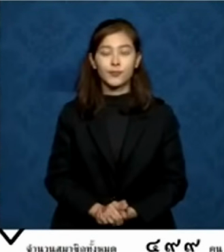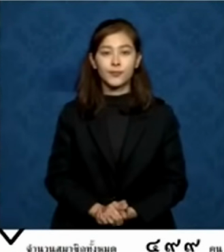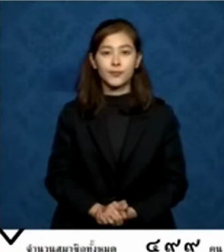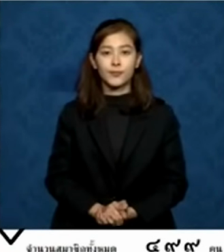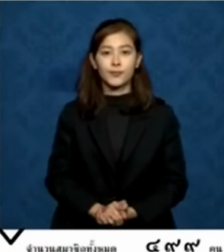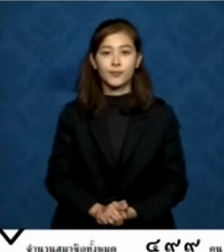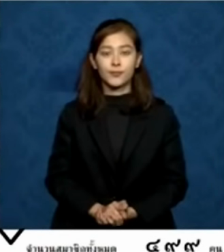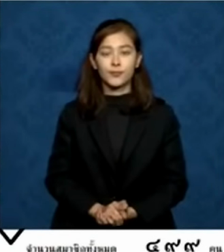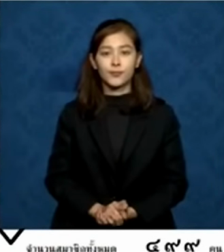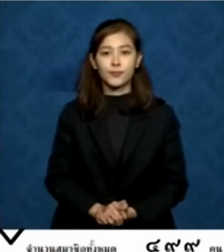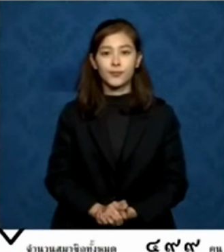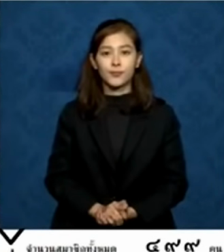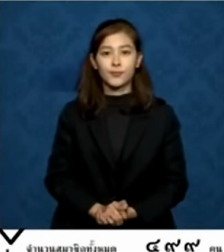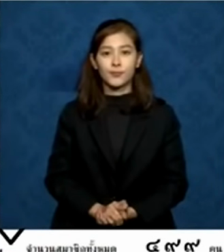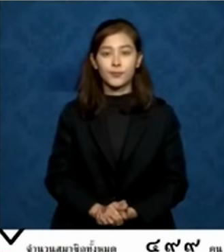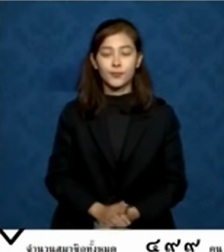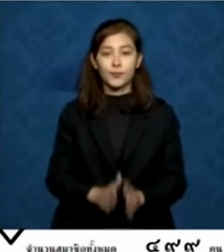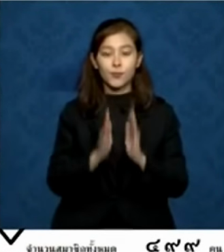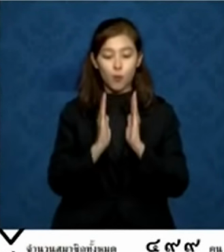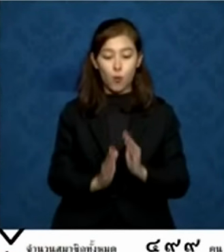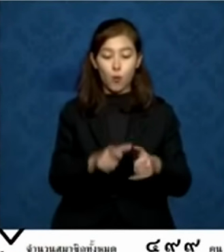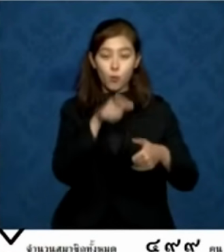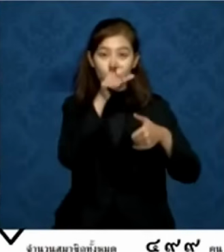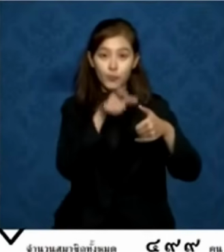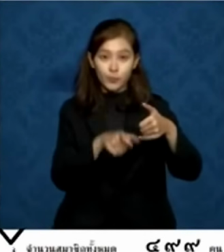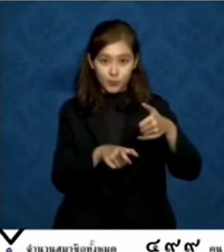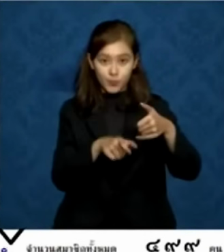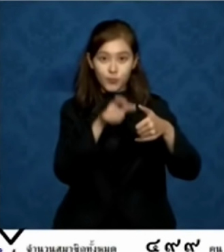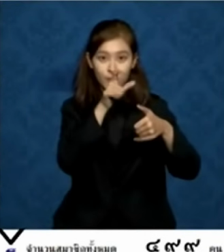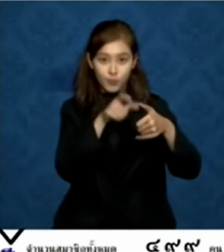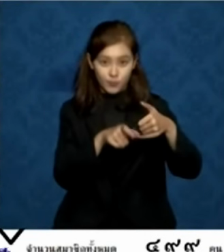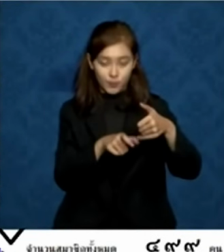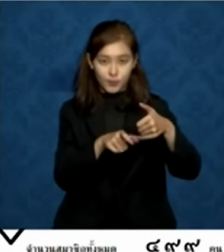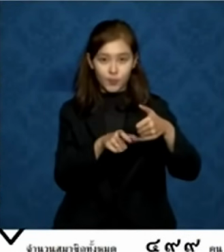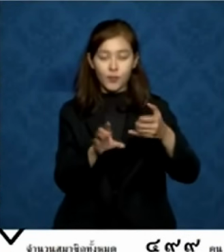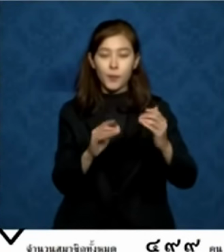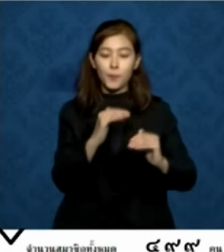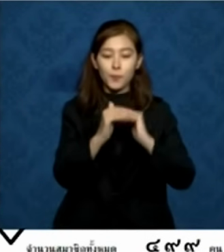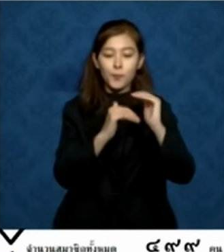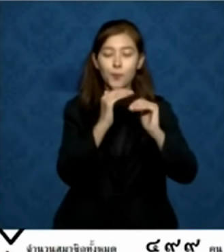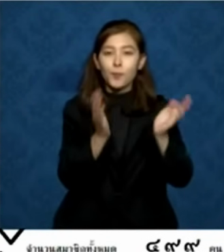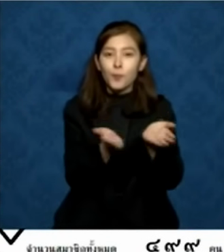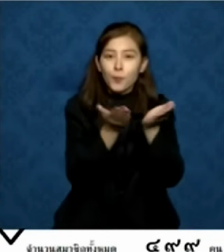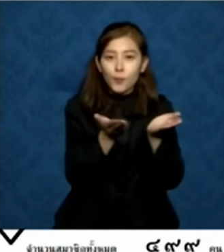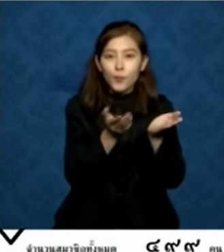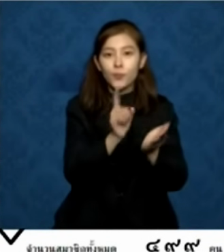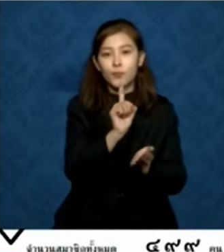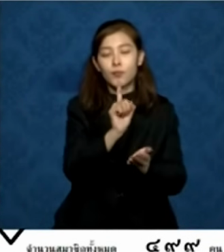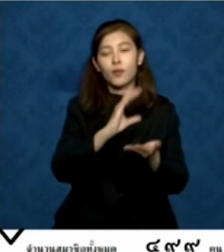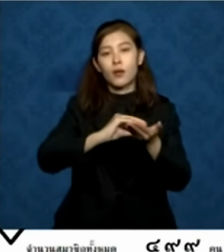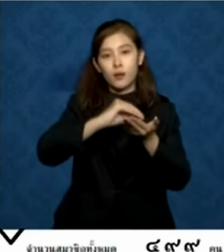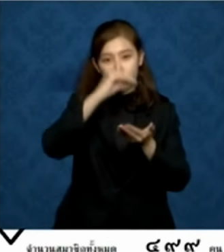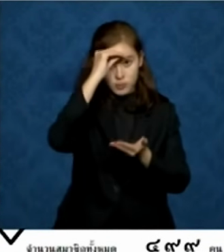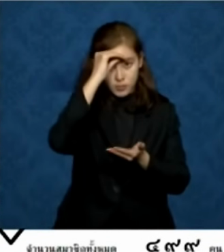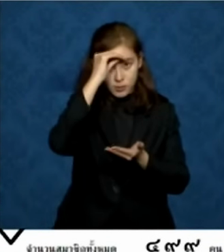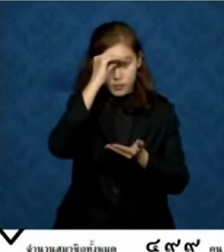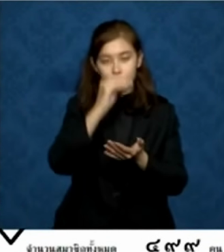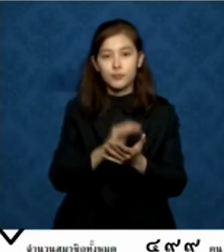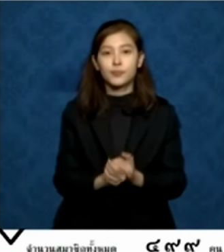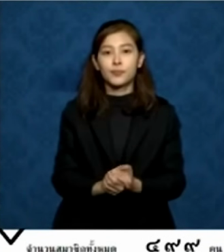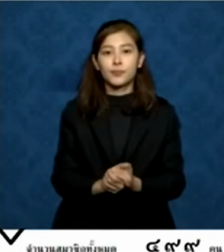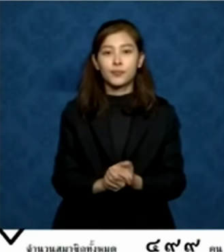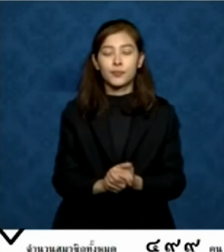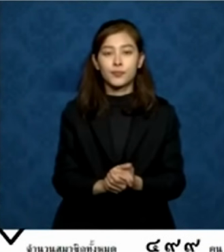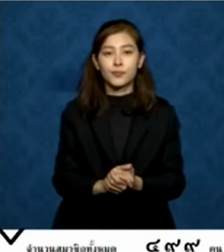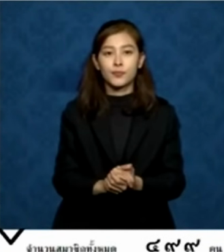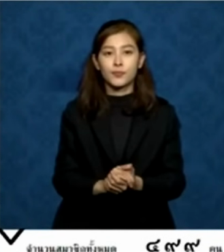ในด้านการพัฒนาศักยภาพของคนไทยประชาชนจะต้องได้รับการศึกษาที่เข้าถึงได้พัฒนาสถาบัน